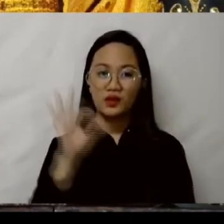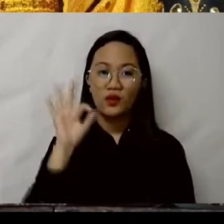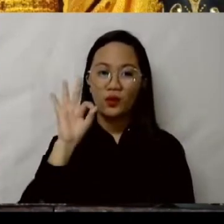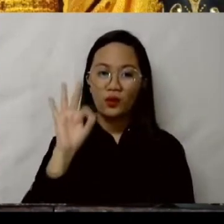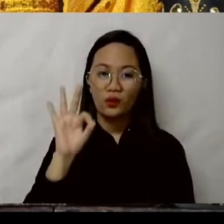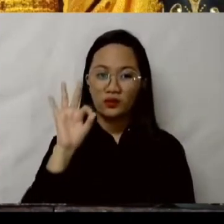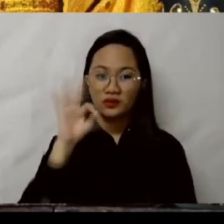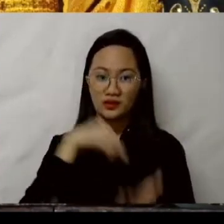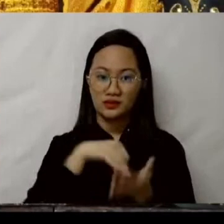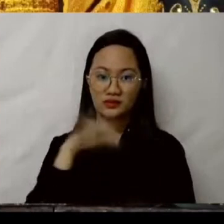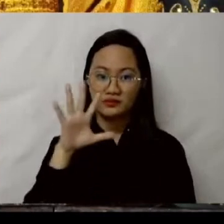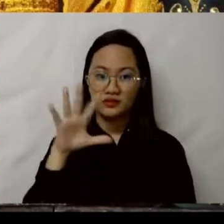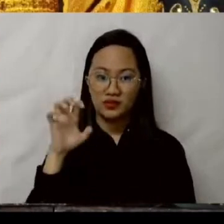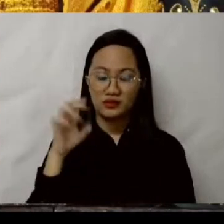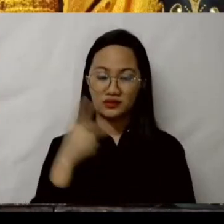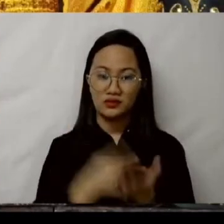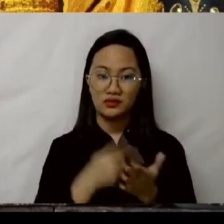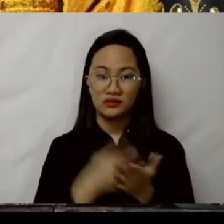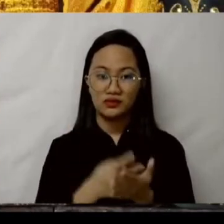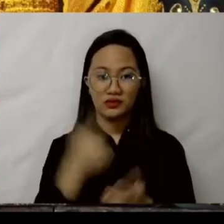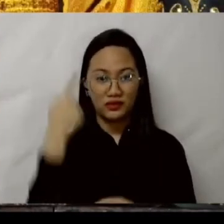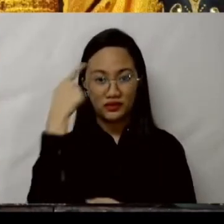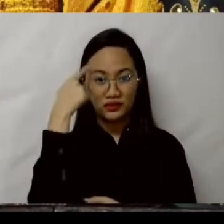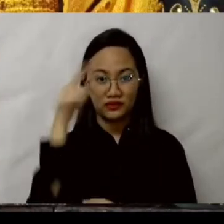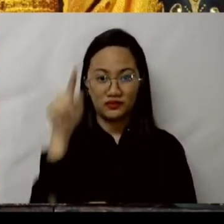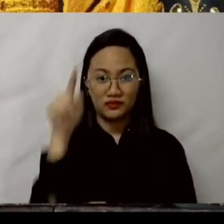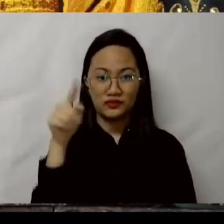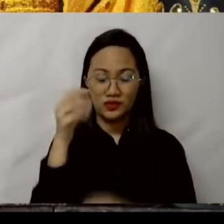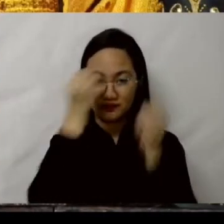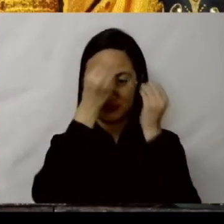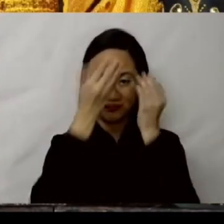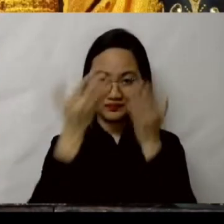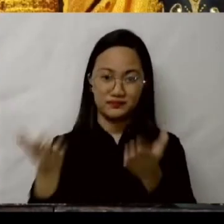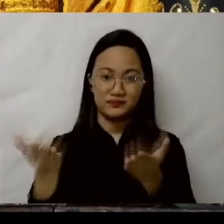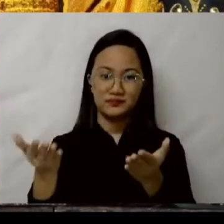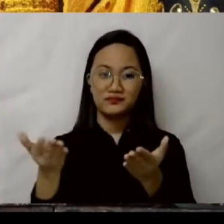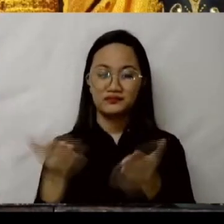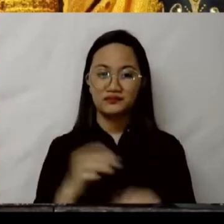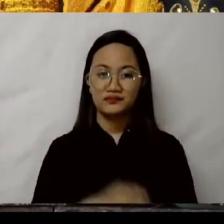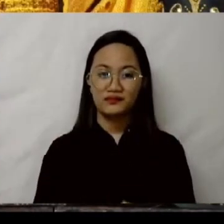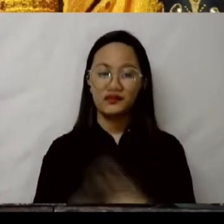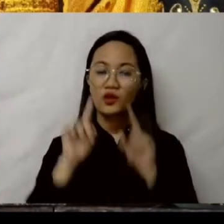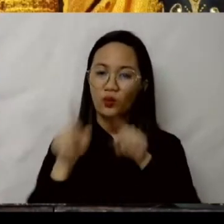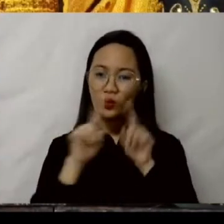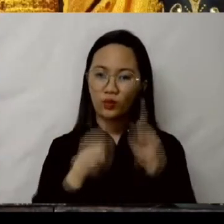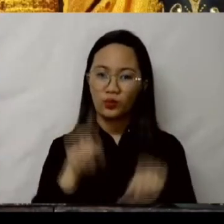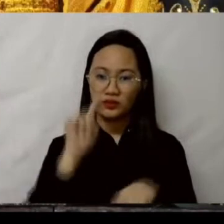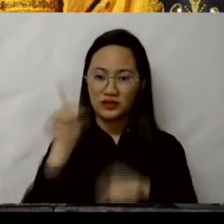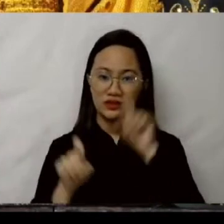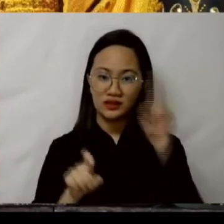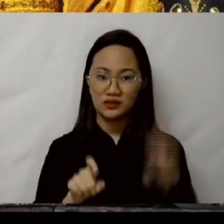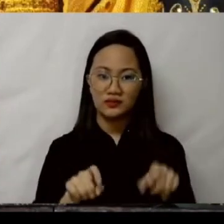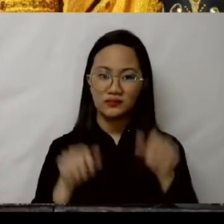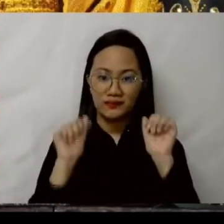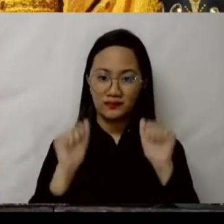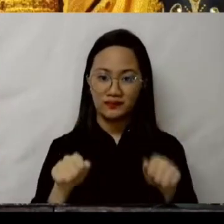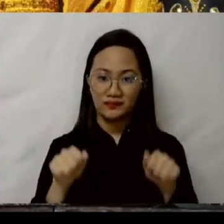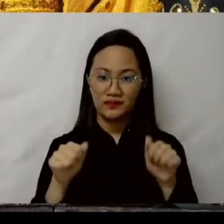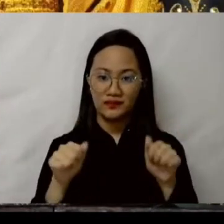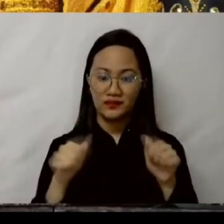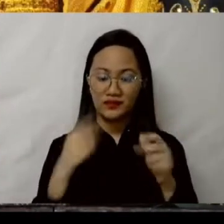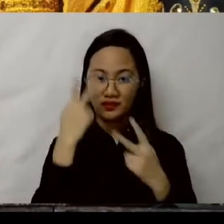pesos. Para sa karagdagang impormasyon at katugunan sa inyong mga katanungan, bisitahin lamang ang school